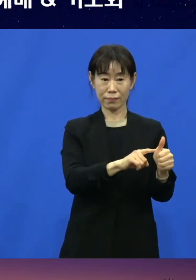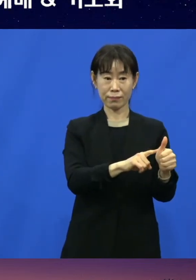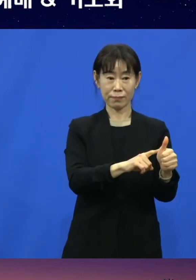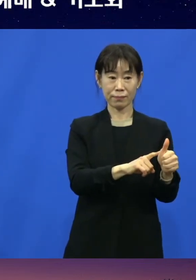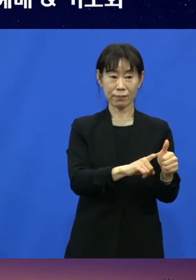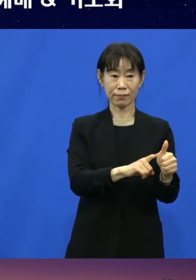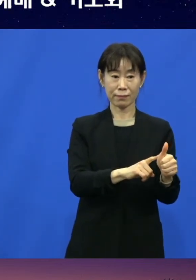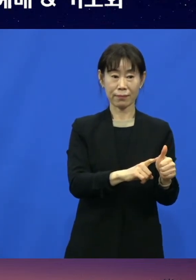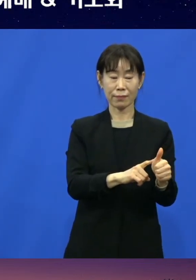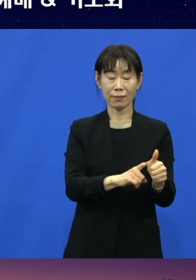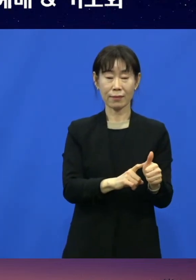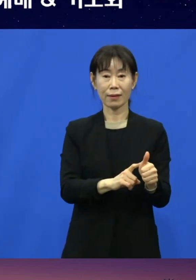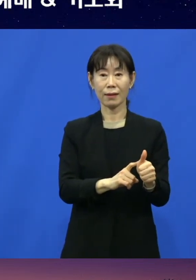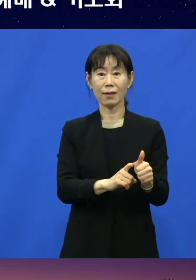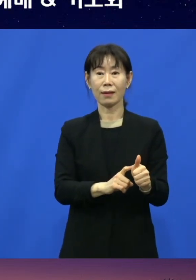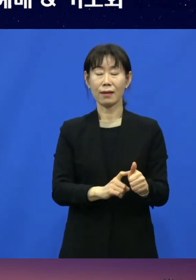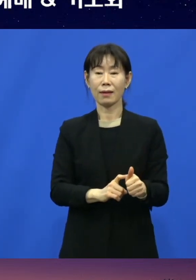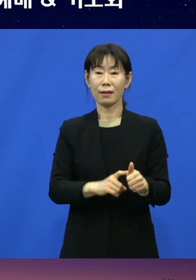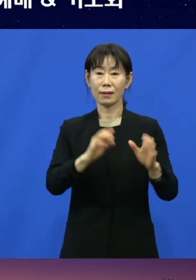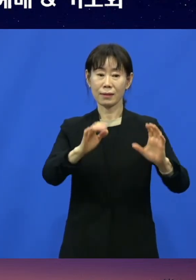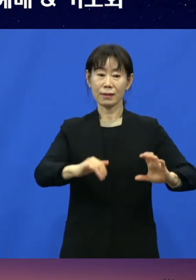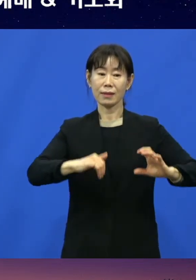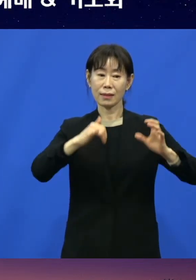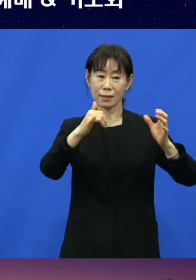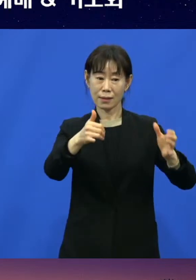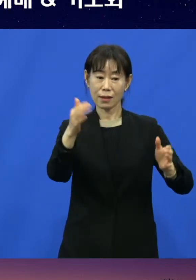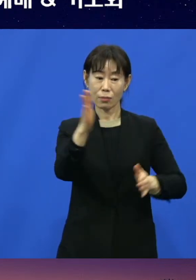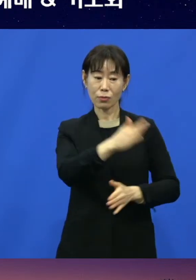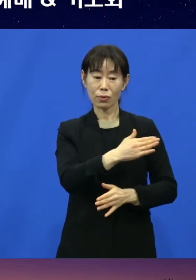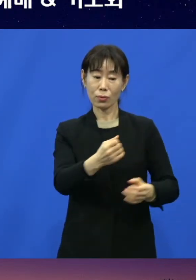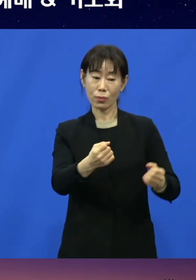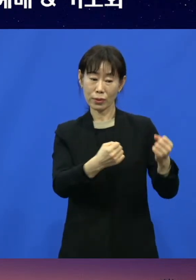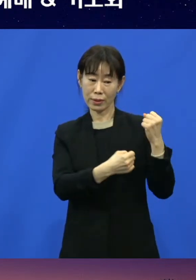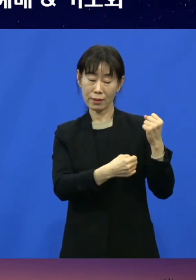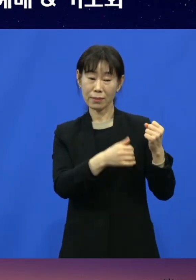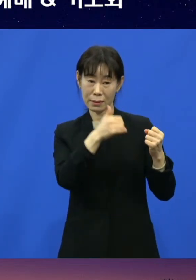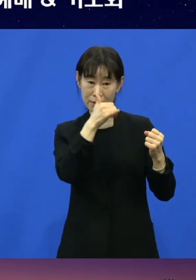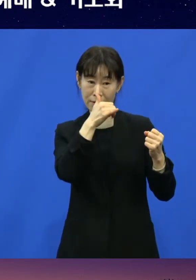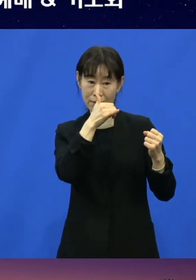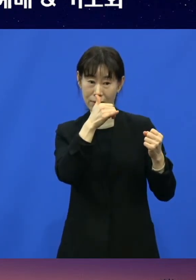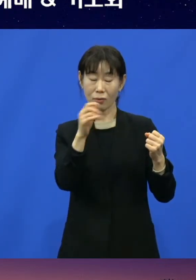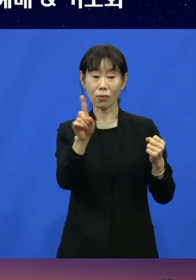여러분, 이 세상에서도 에너지가 나오죠. 우리가 돈을